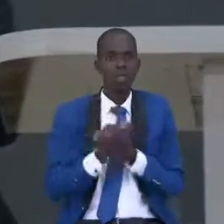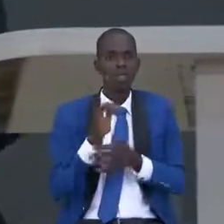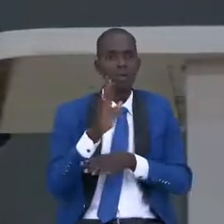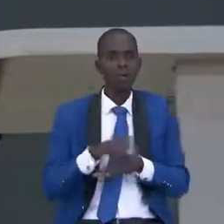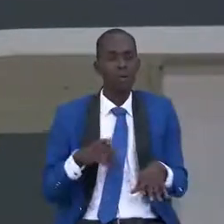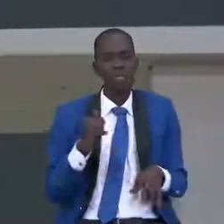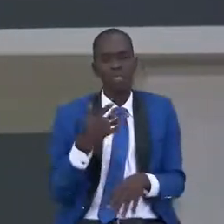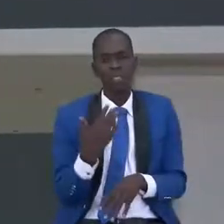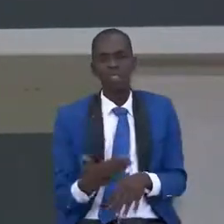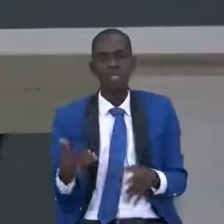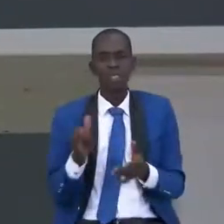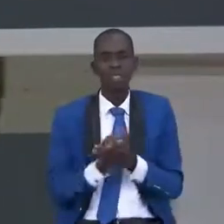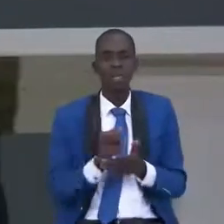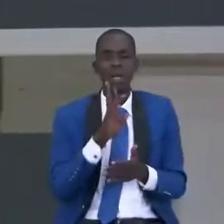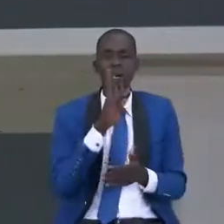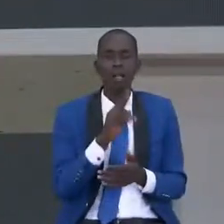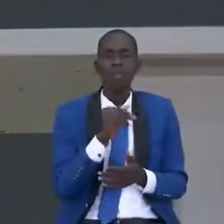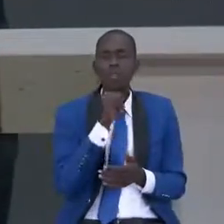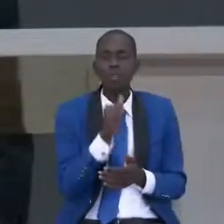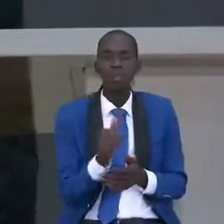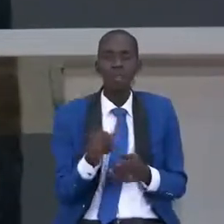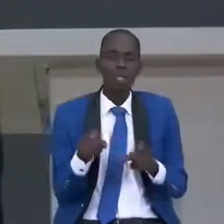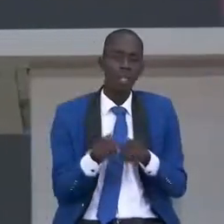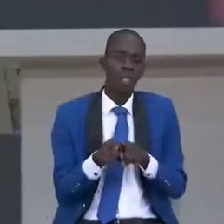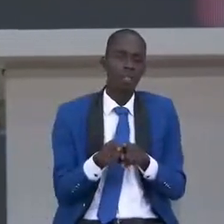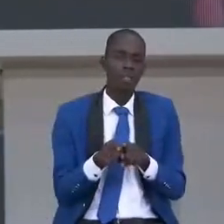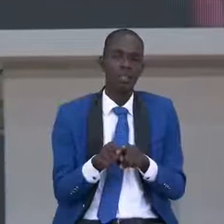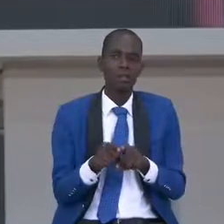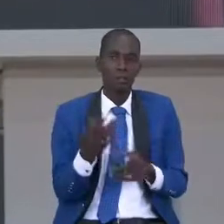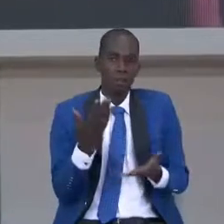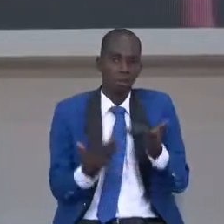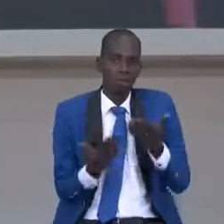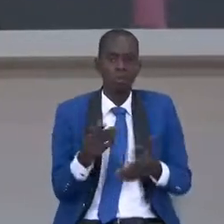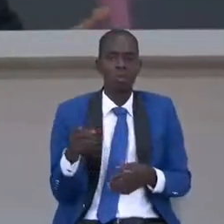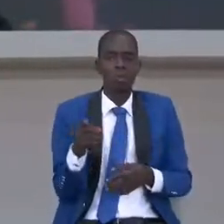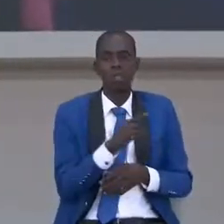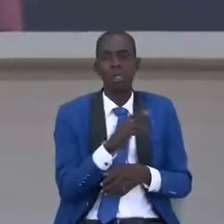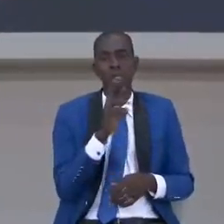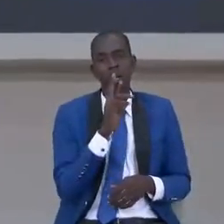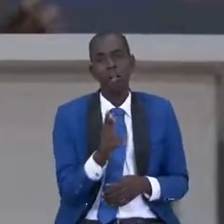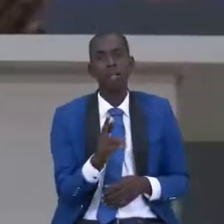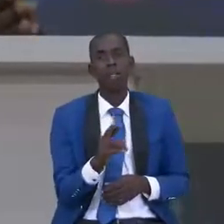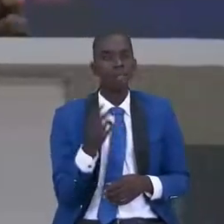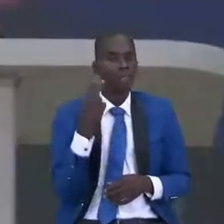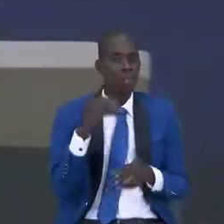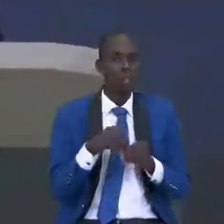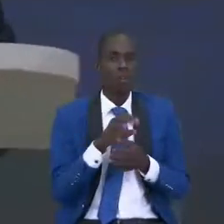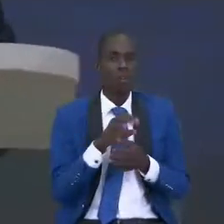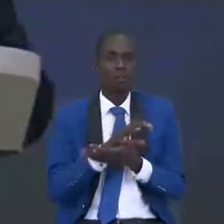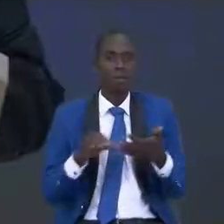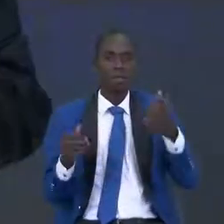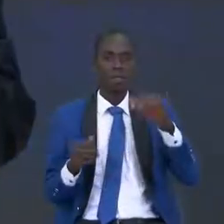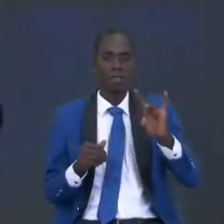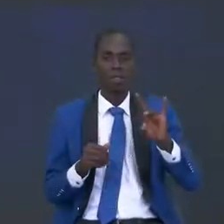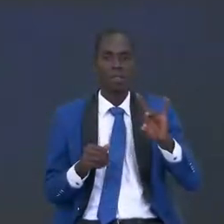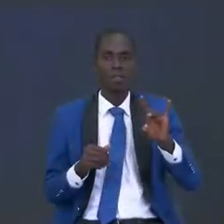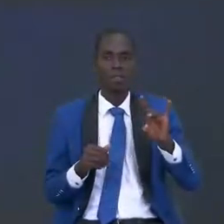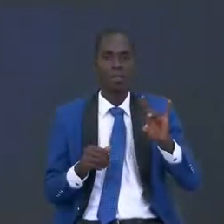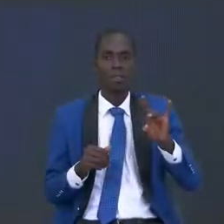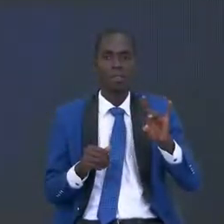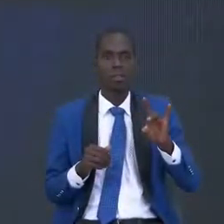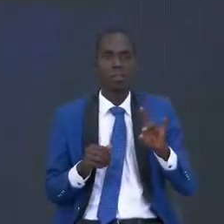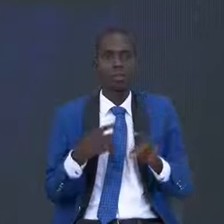qui ne sont point comme si elles étaient. Dans le verset 18, on dit, espérant contre